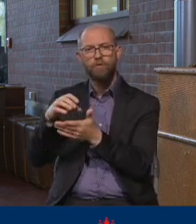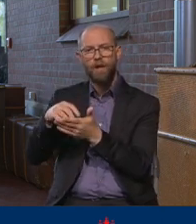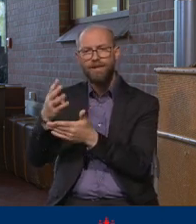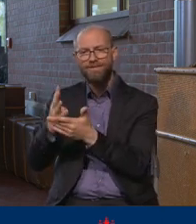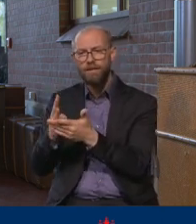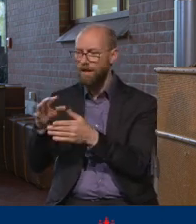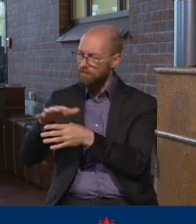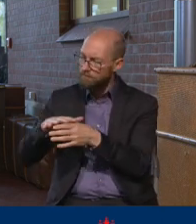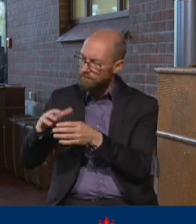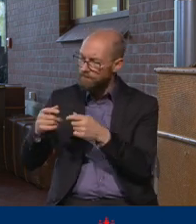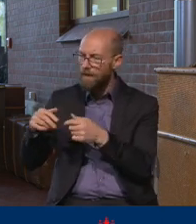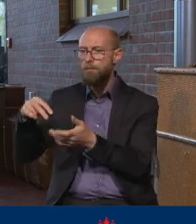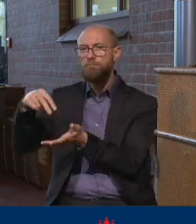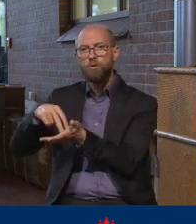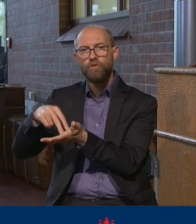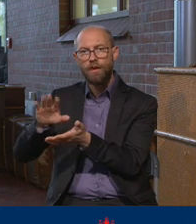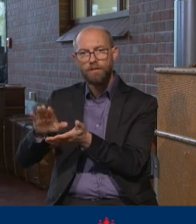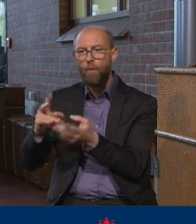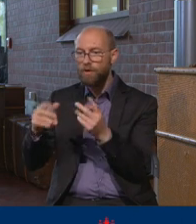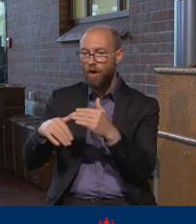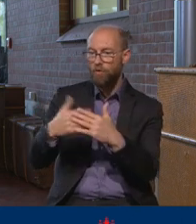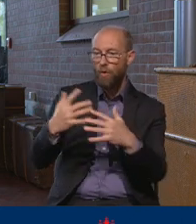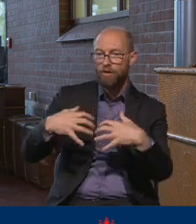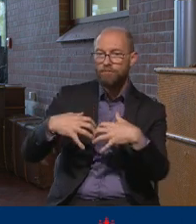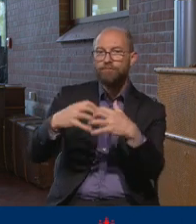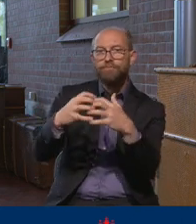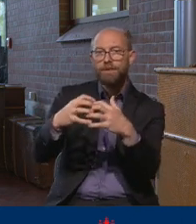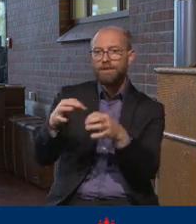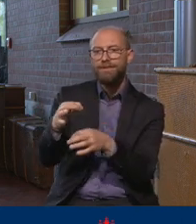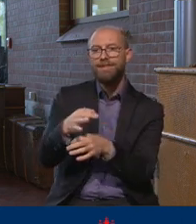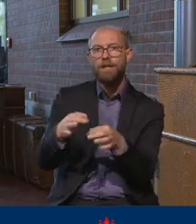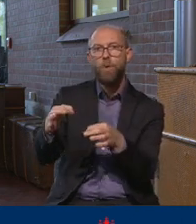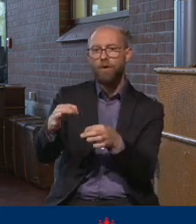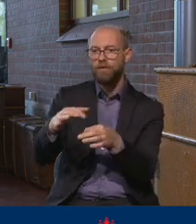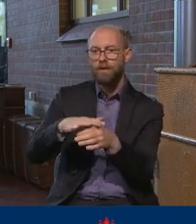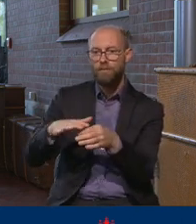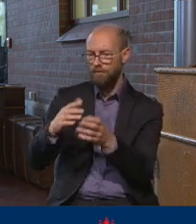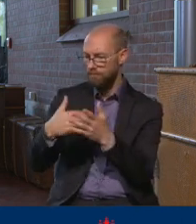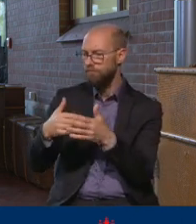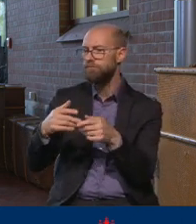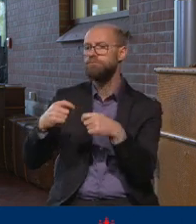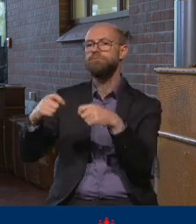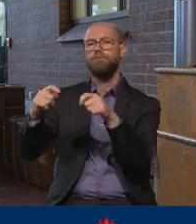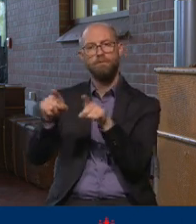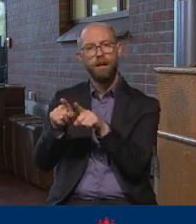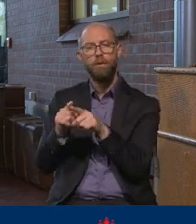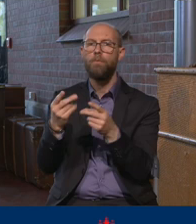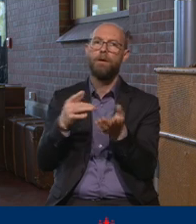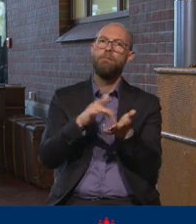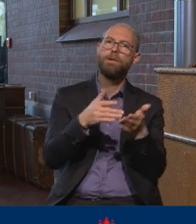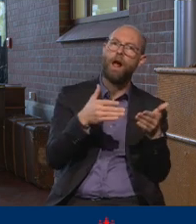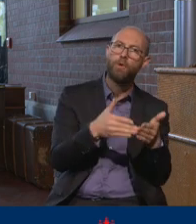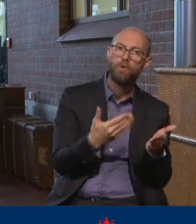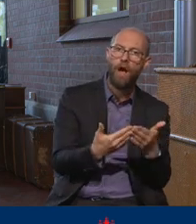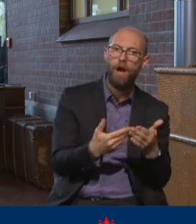stadtteile in bestehenden oder neu zu schaffenden siedlungsgebieten vor ob sie nun mit einer heißen